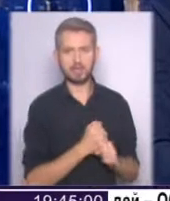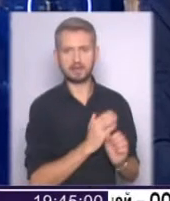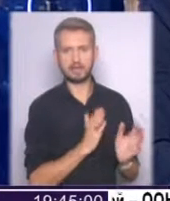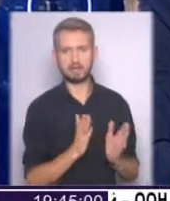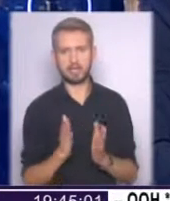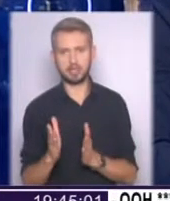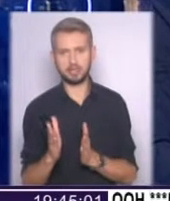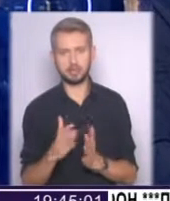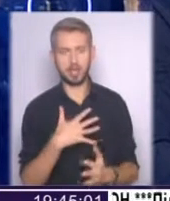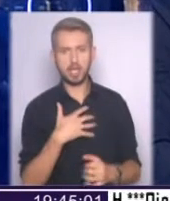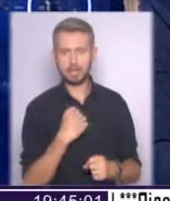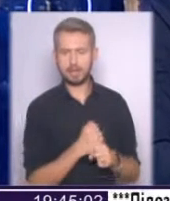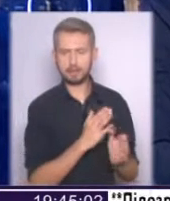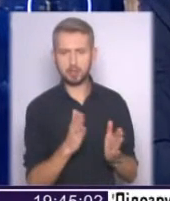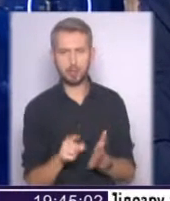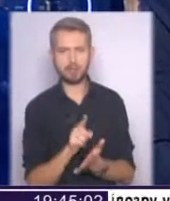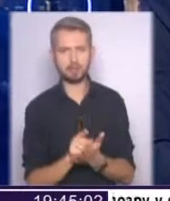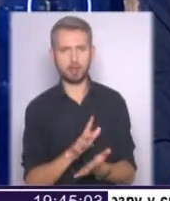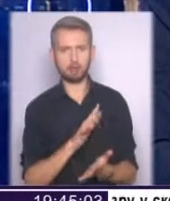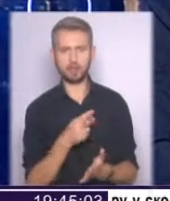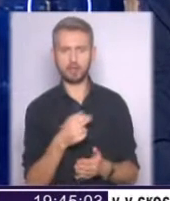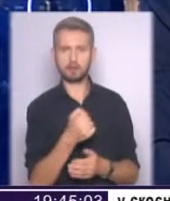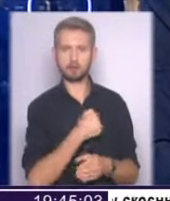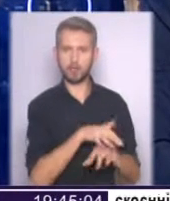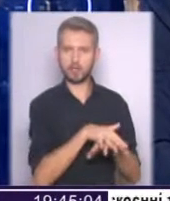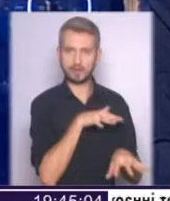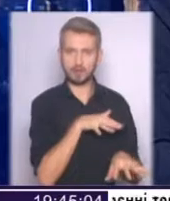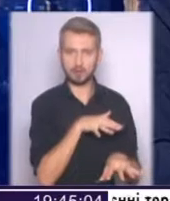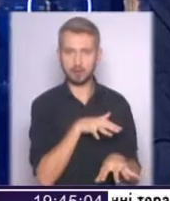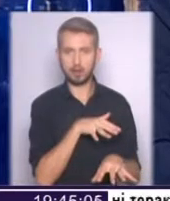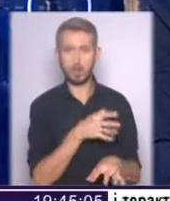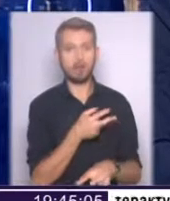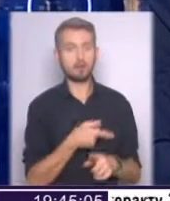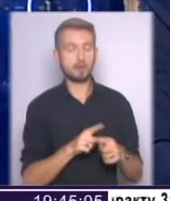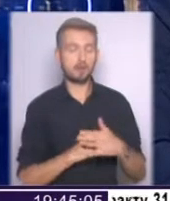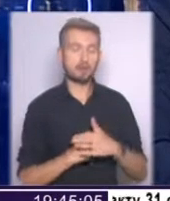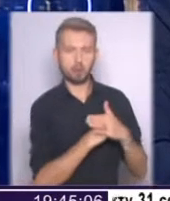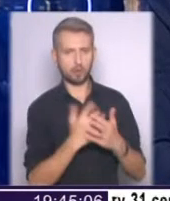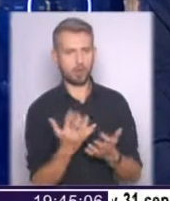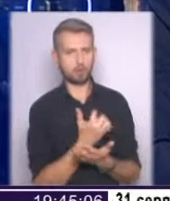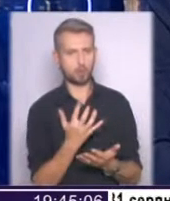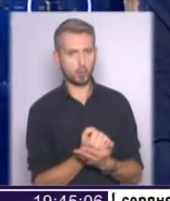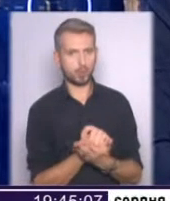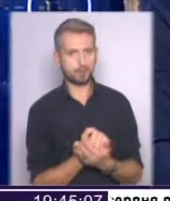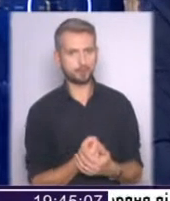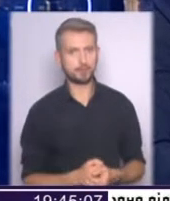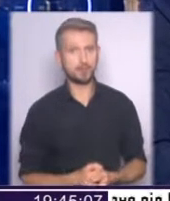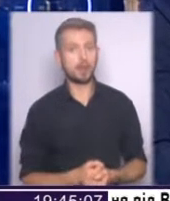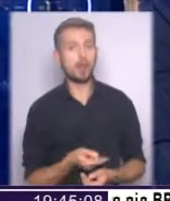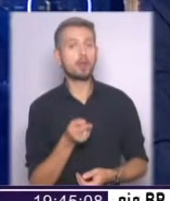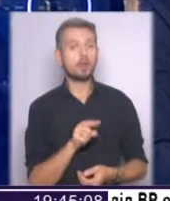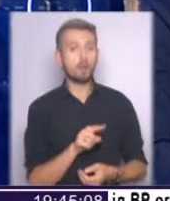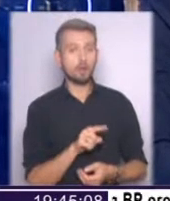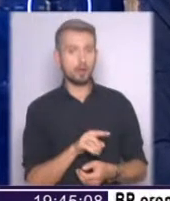От дисциплінованість має бути для Збройних сил, для армії – це запорука успіху. Тому, в